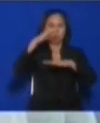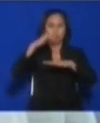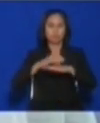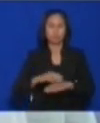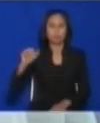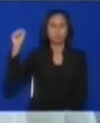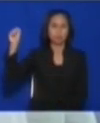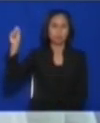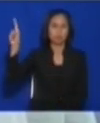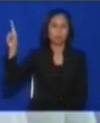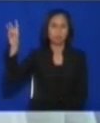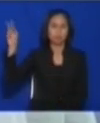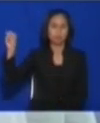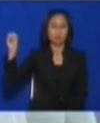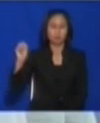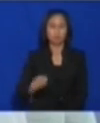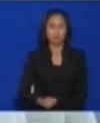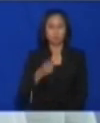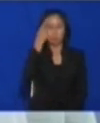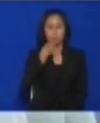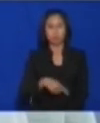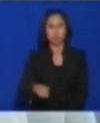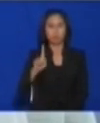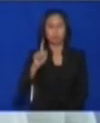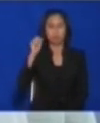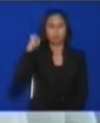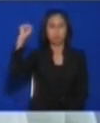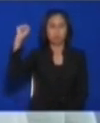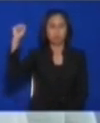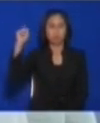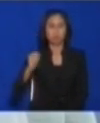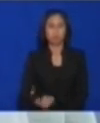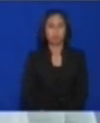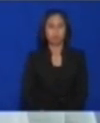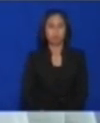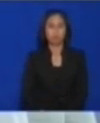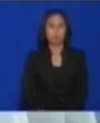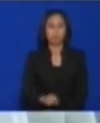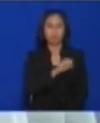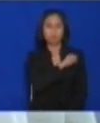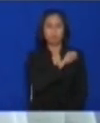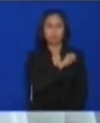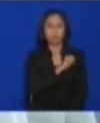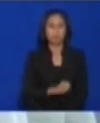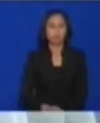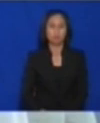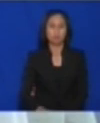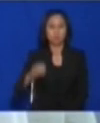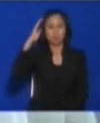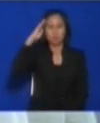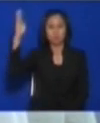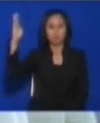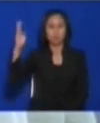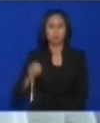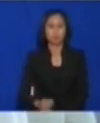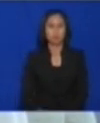guna memperkuat evolusi mental birokrasi Tegal hebat berbasis